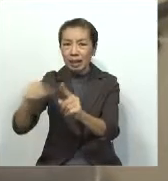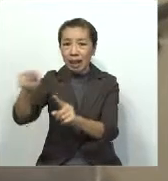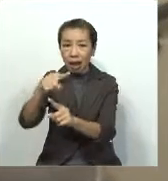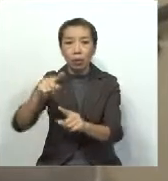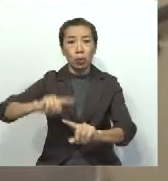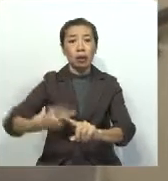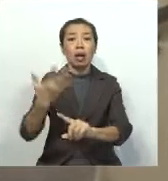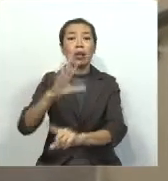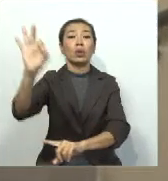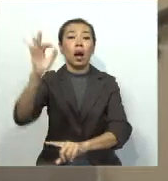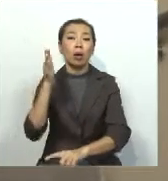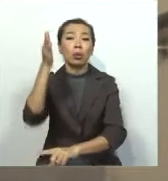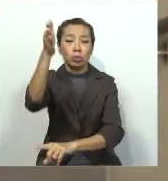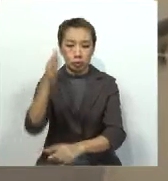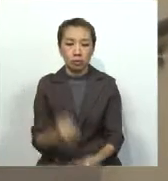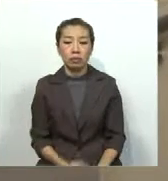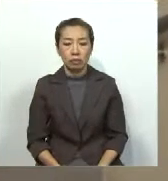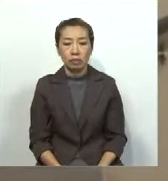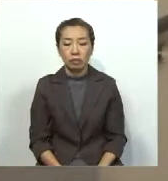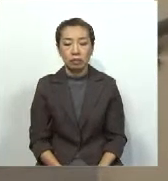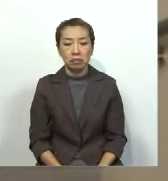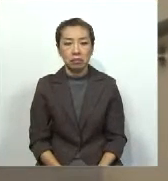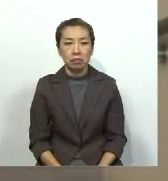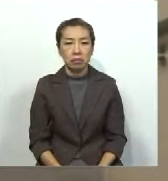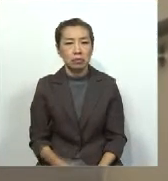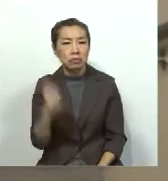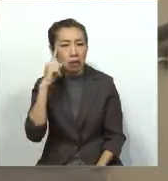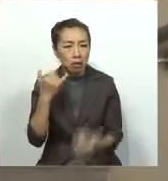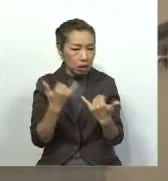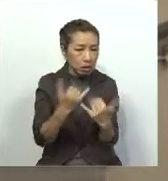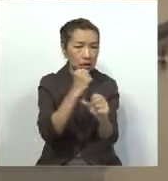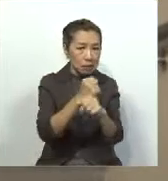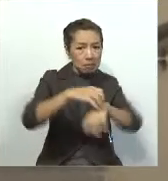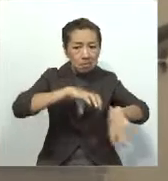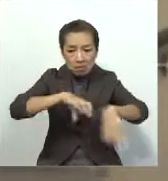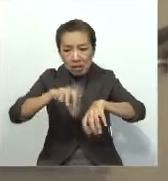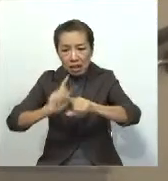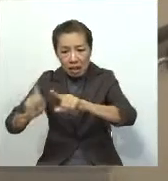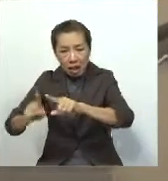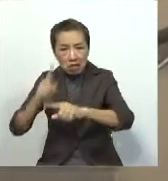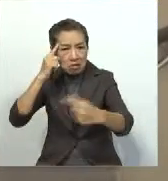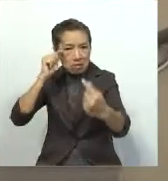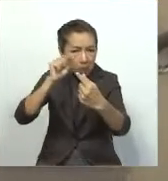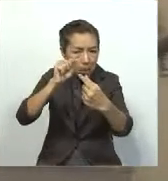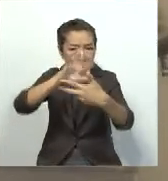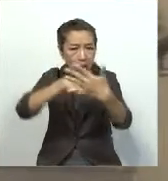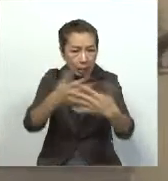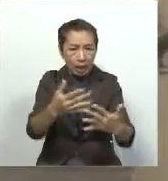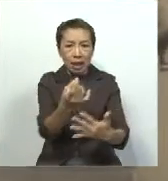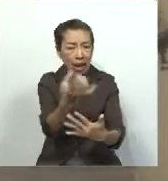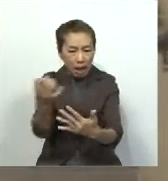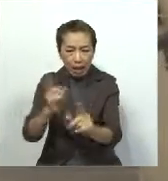วันที่9พฤษภาคมเพราะฉะนั้นจะเคลื่อนไหวอะไรหรือว่าจะกำหนดทิศทางอะไรเนี่ยมันก็ต้องควรจ